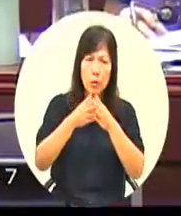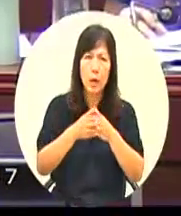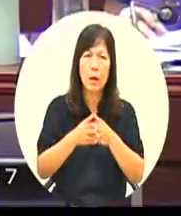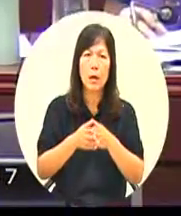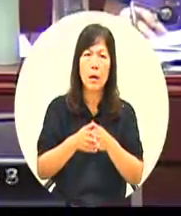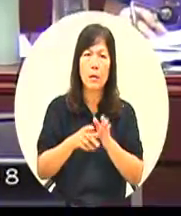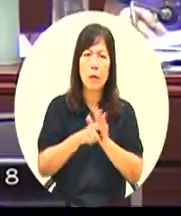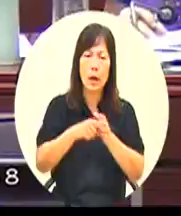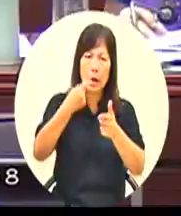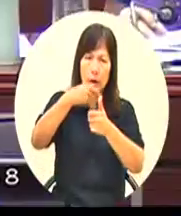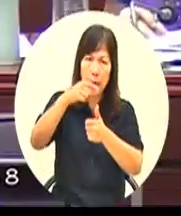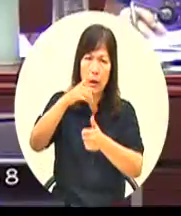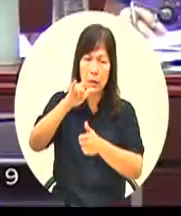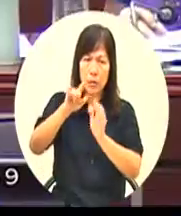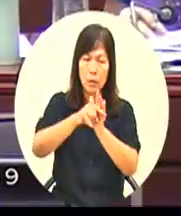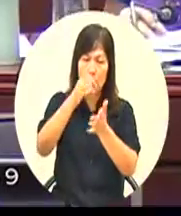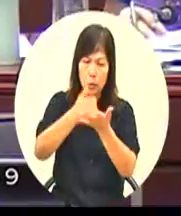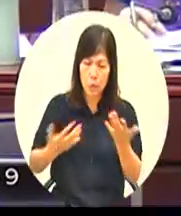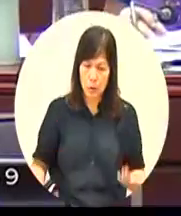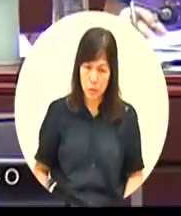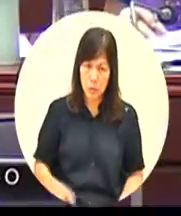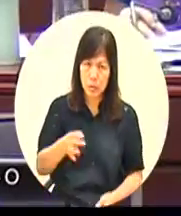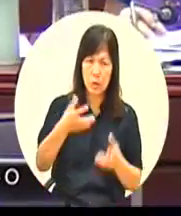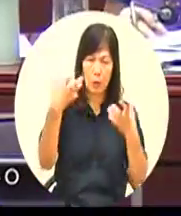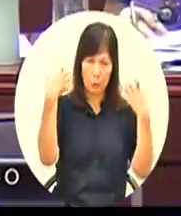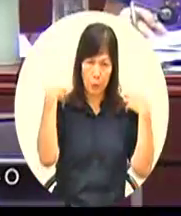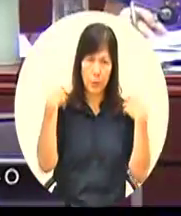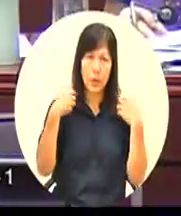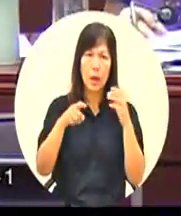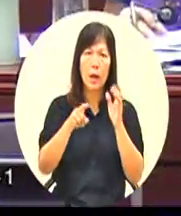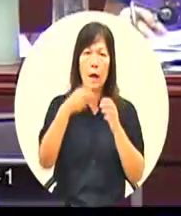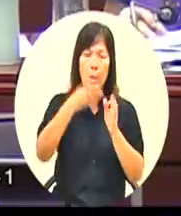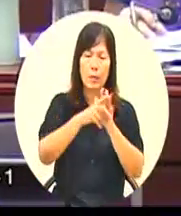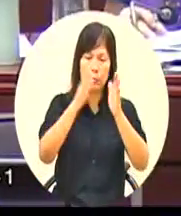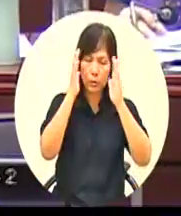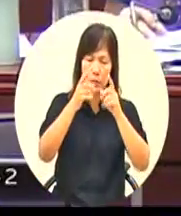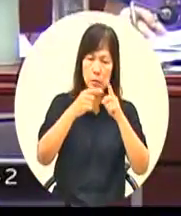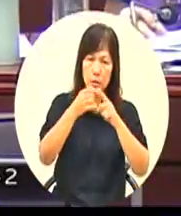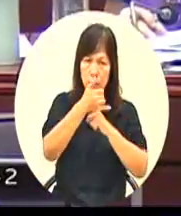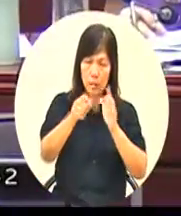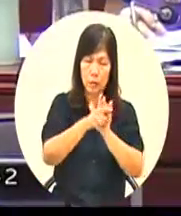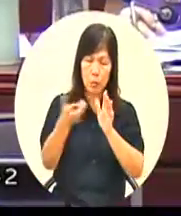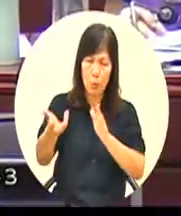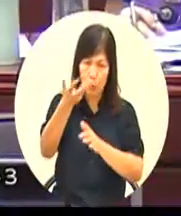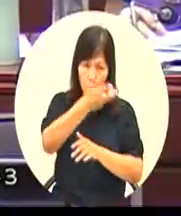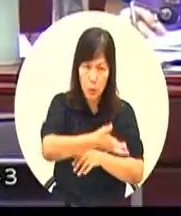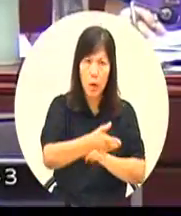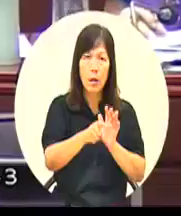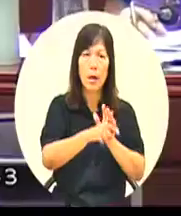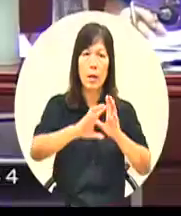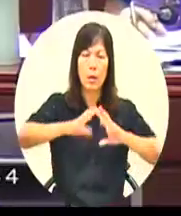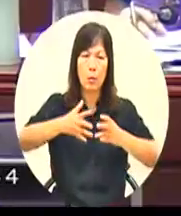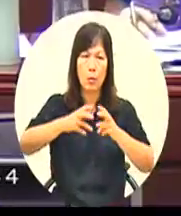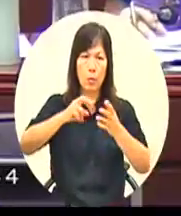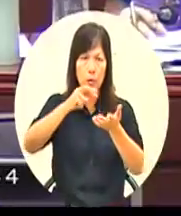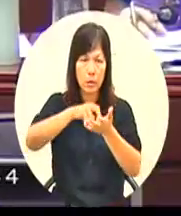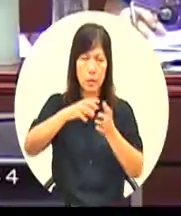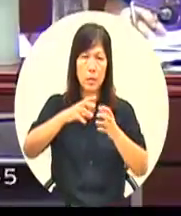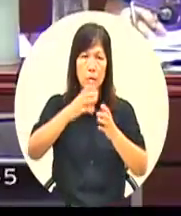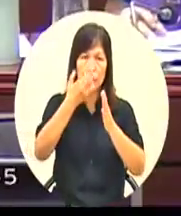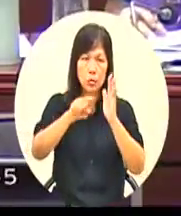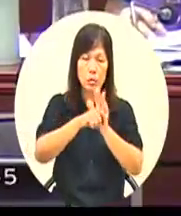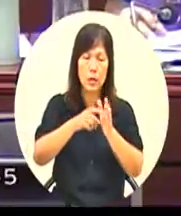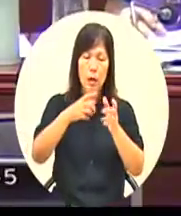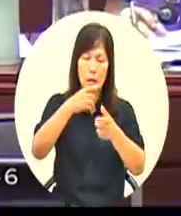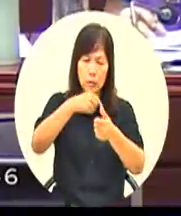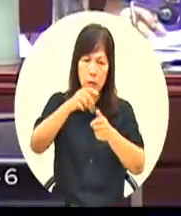说教职员退抚经费的分担，然后正式编制人员的移拨，还有国立学校的原来教育资